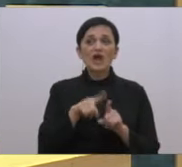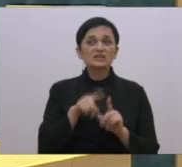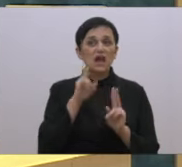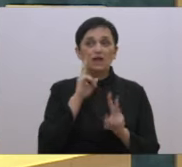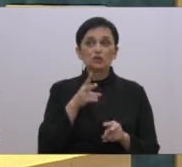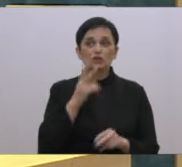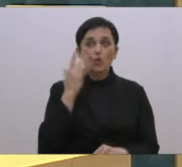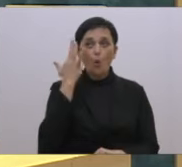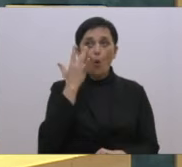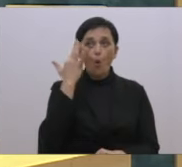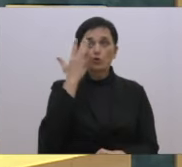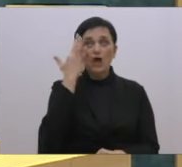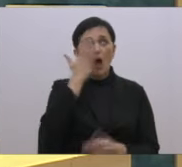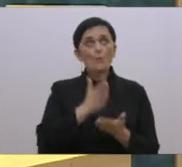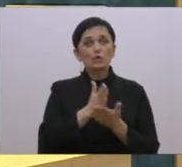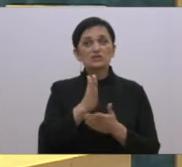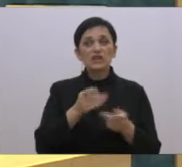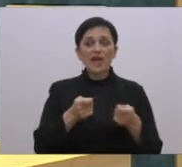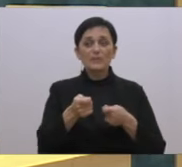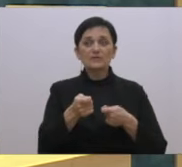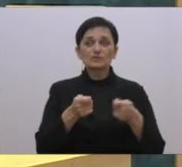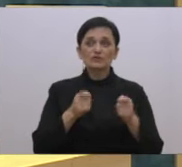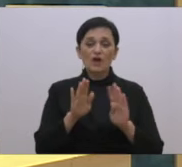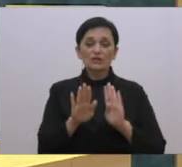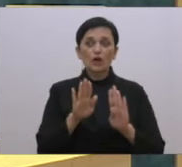და ოცნებებით და ამოცანებით ხელმძღვანელობთ.